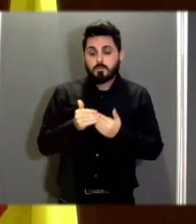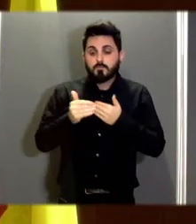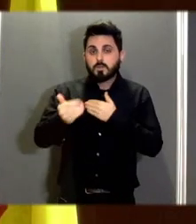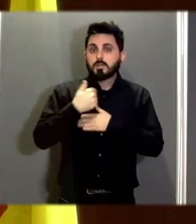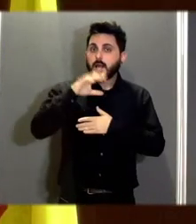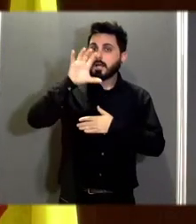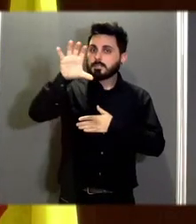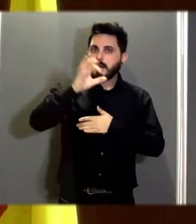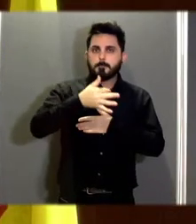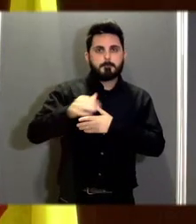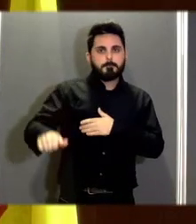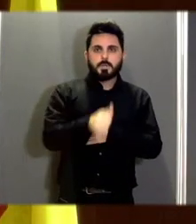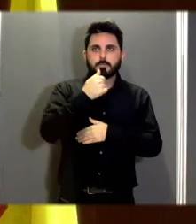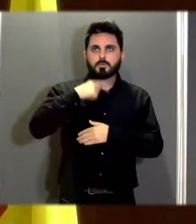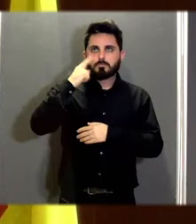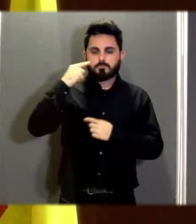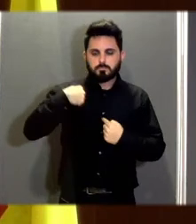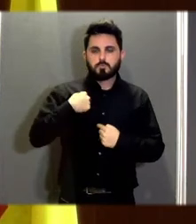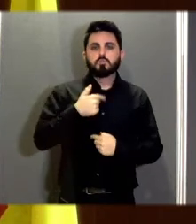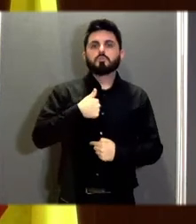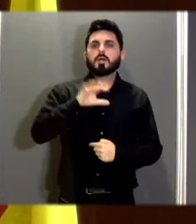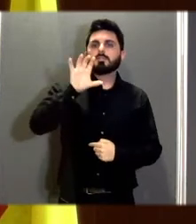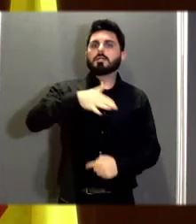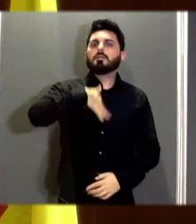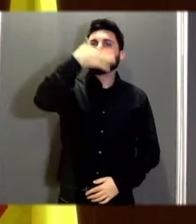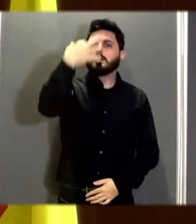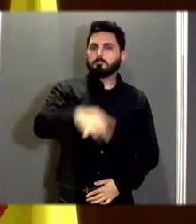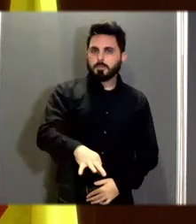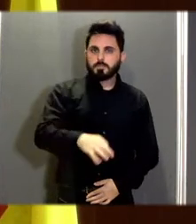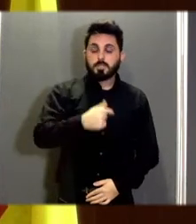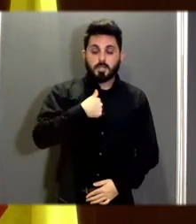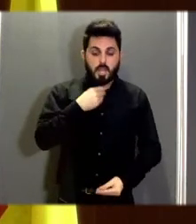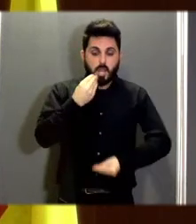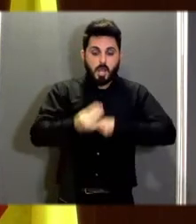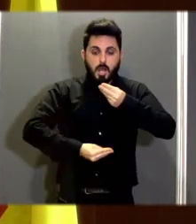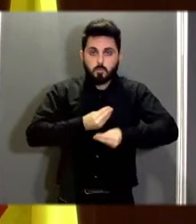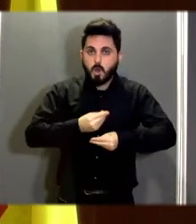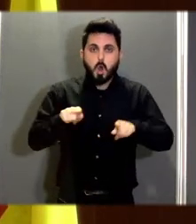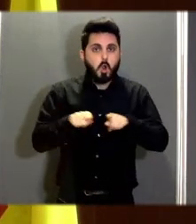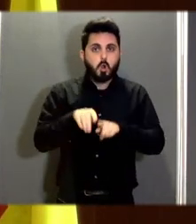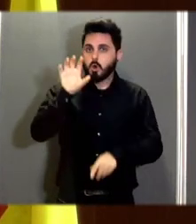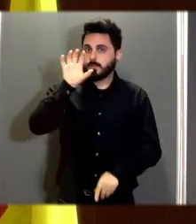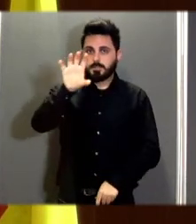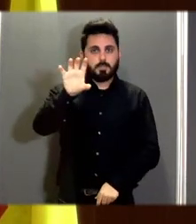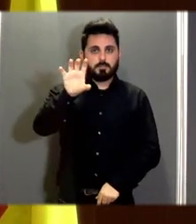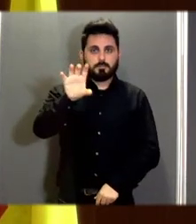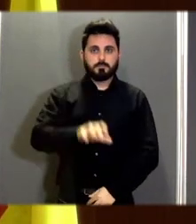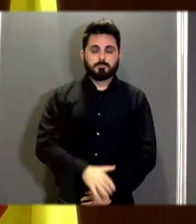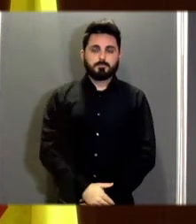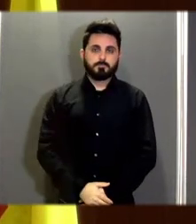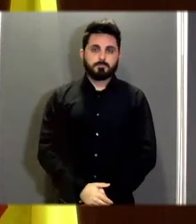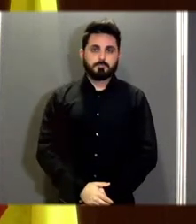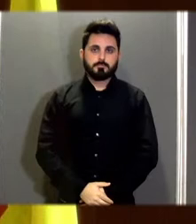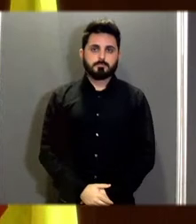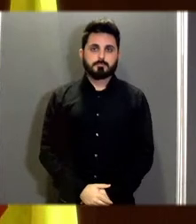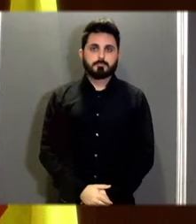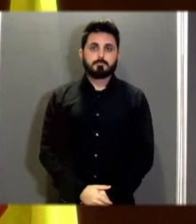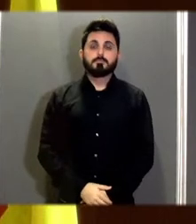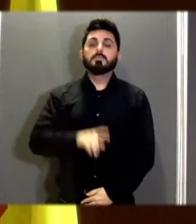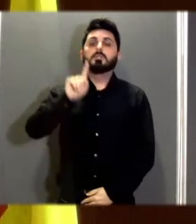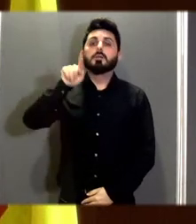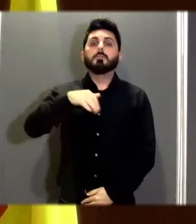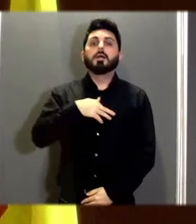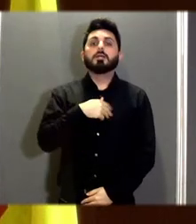creure-s'ho i exercir-ho. S'ha d'actuar com a estat, ens hem de veure com a estat. D'aquí entraríem en un segon bloc